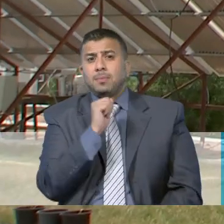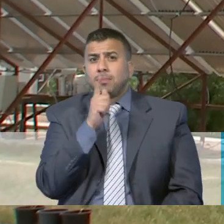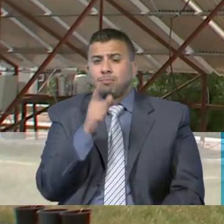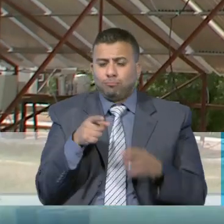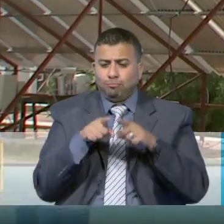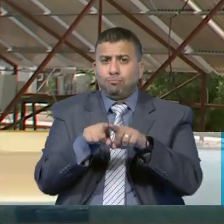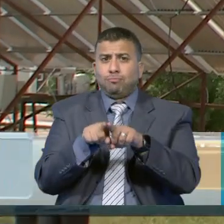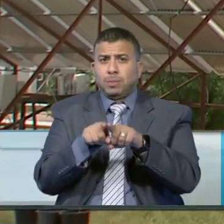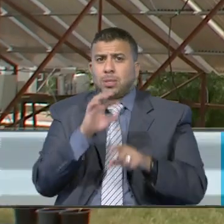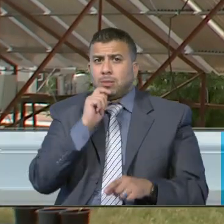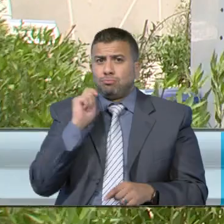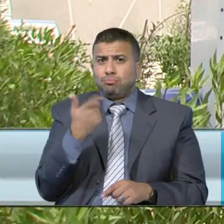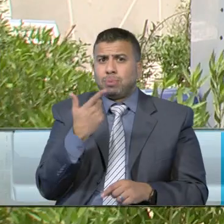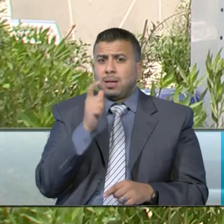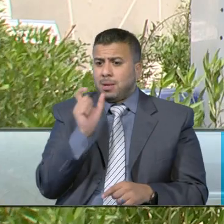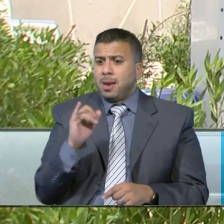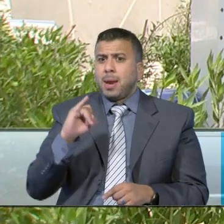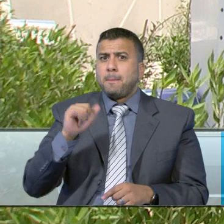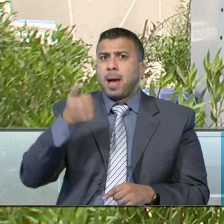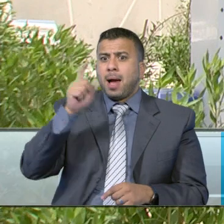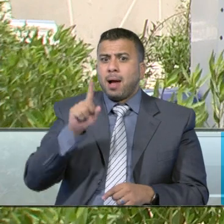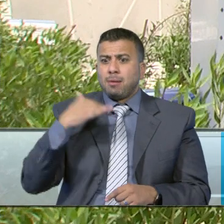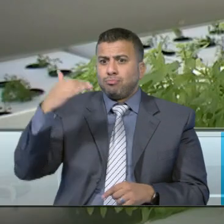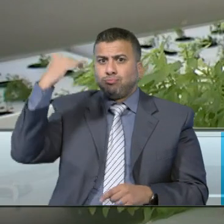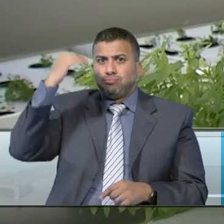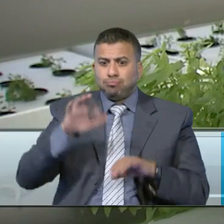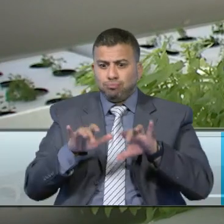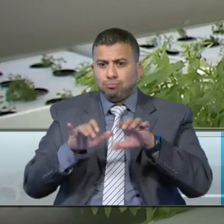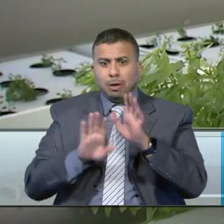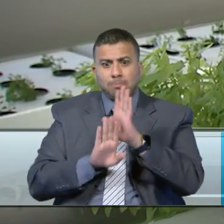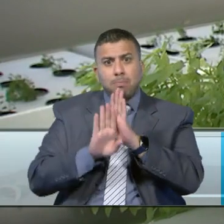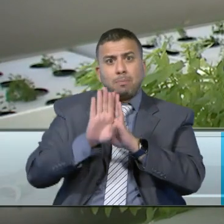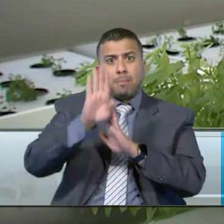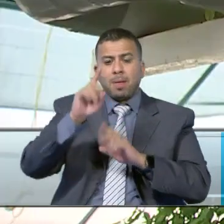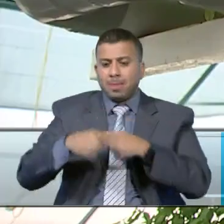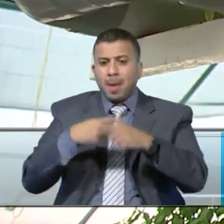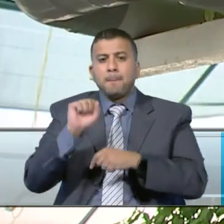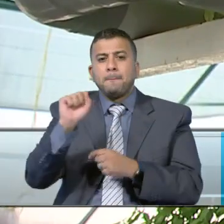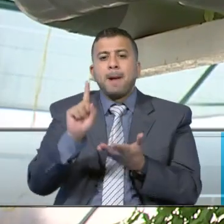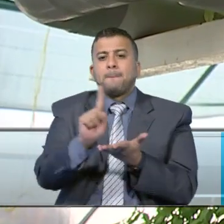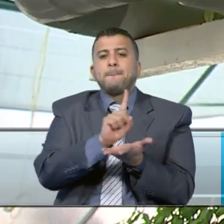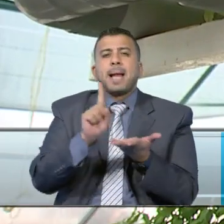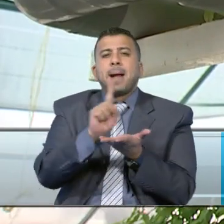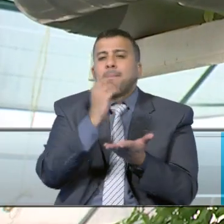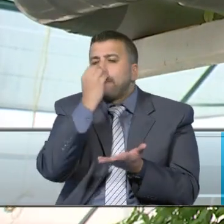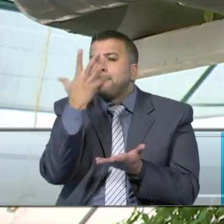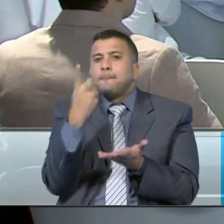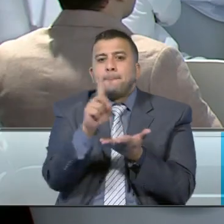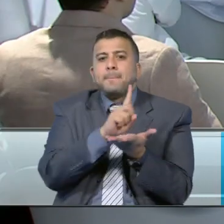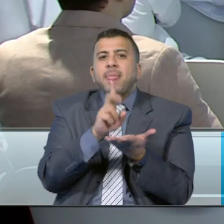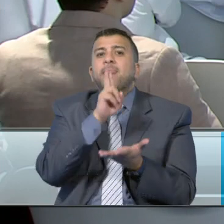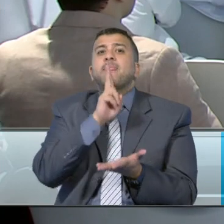لمواكبة التنامي السريع في التحول الرقمي والتكنولوجيا في مجال الاستدامة البيئية النظيفة، جاءت